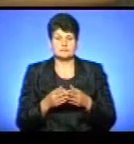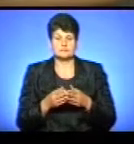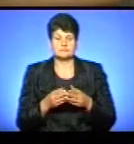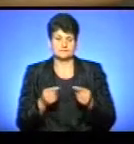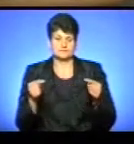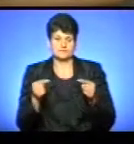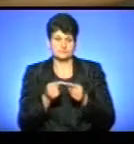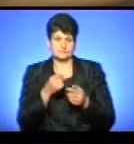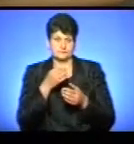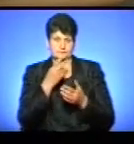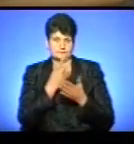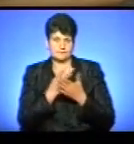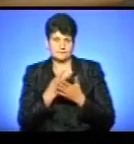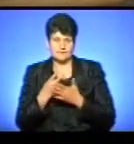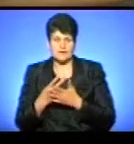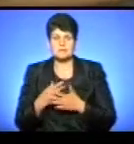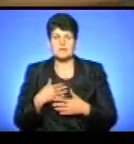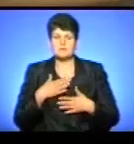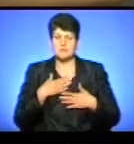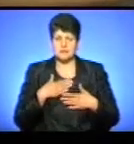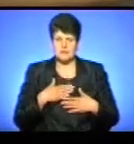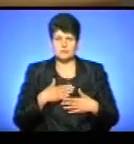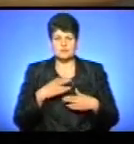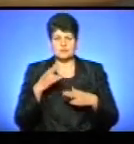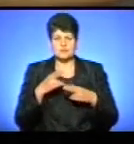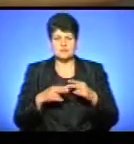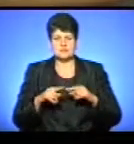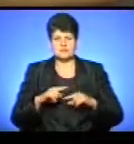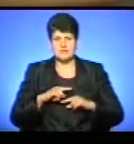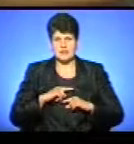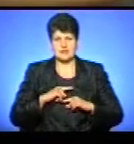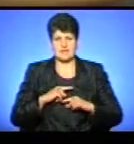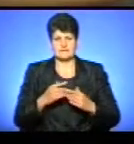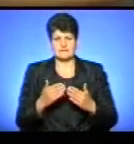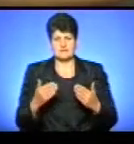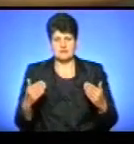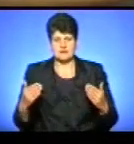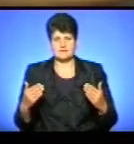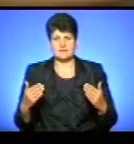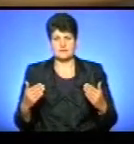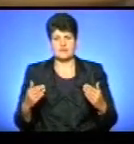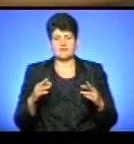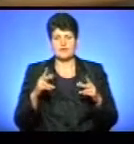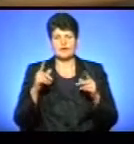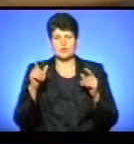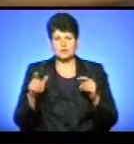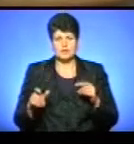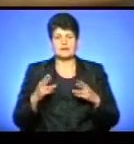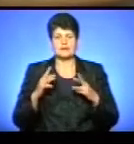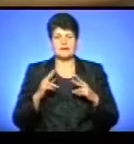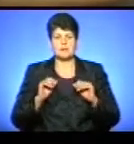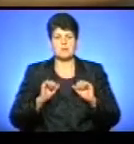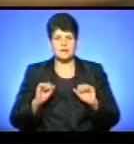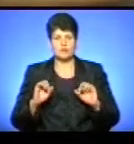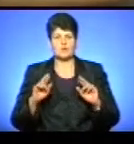що мені дуже приємно, що в фіналі вистави він як драматург, як людина, як патріот, як